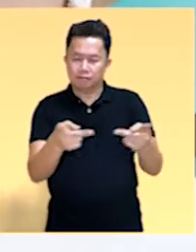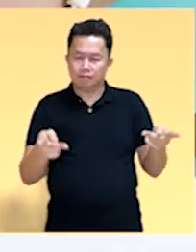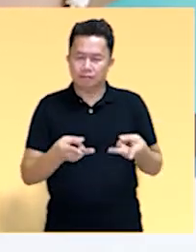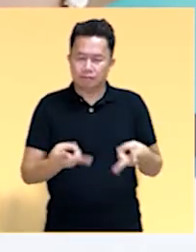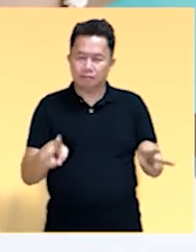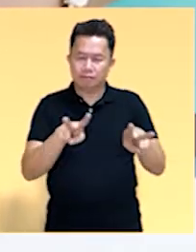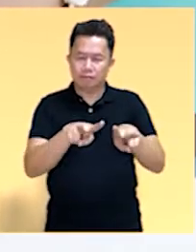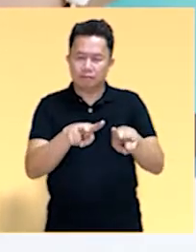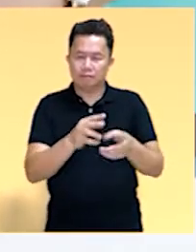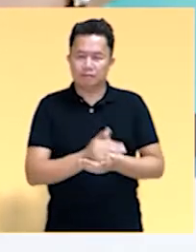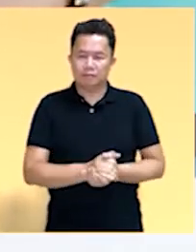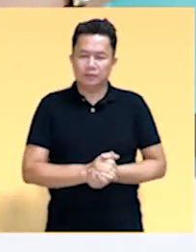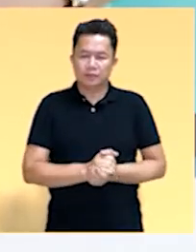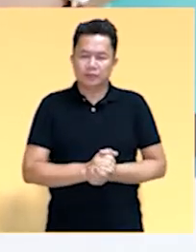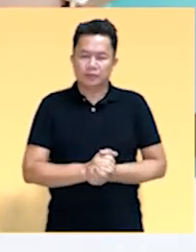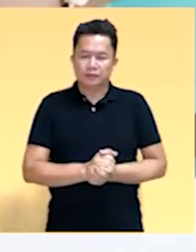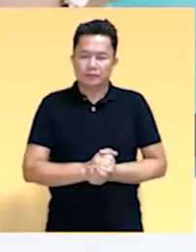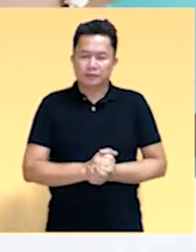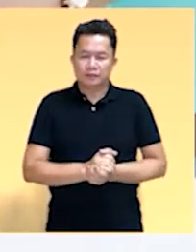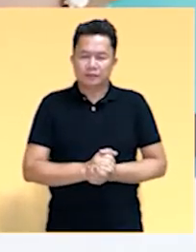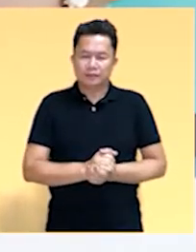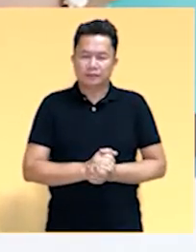place value.